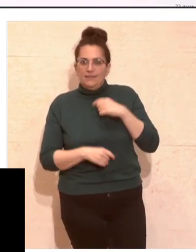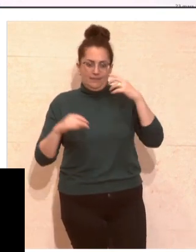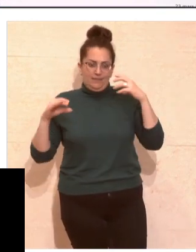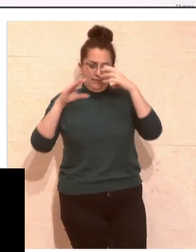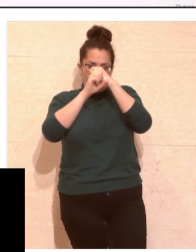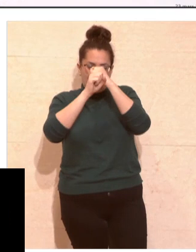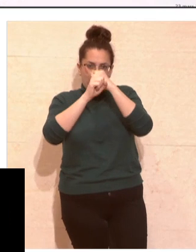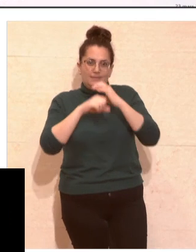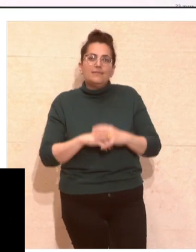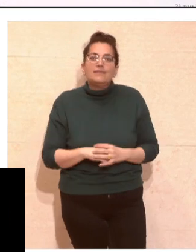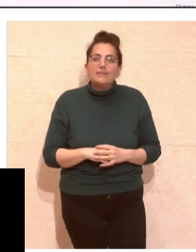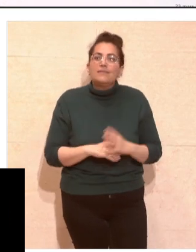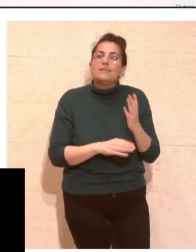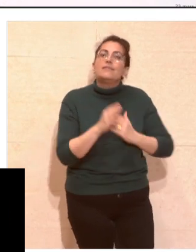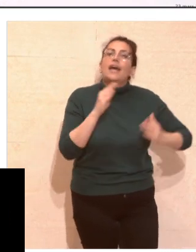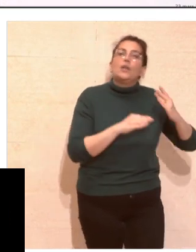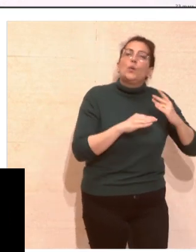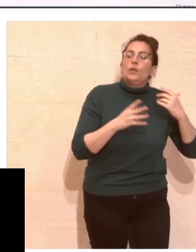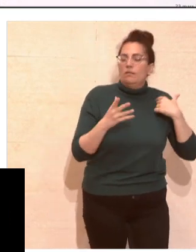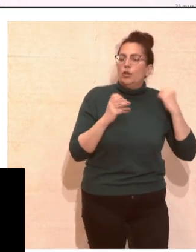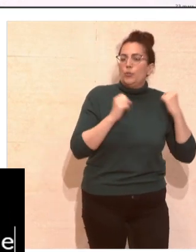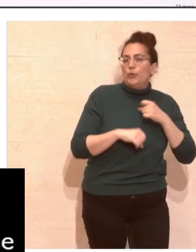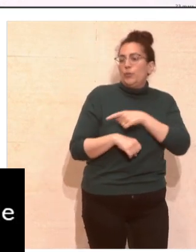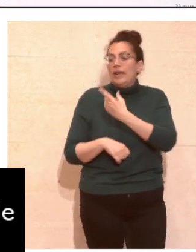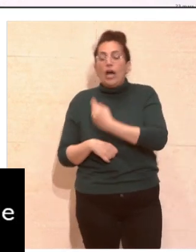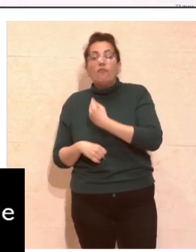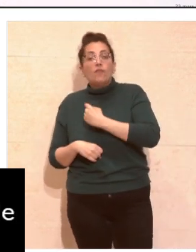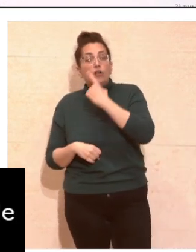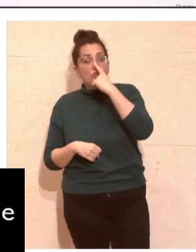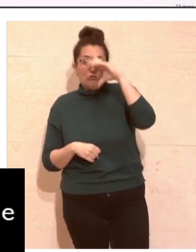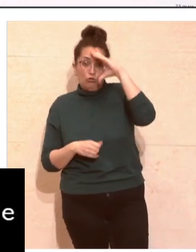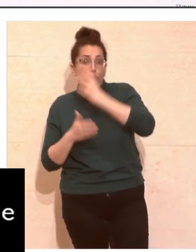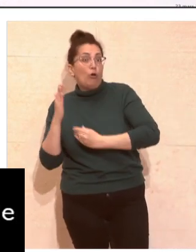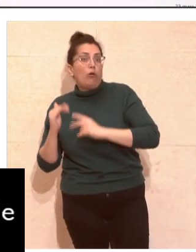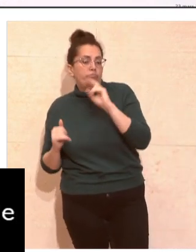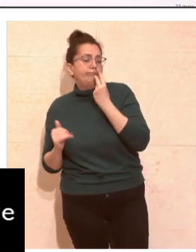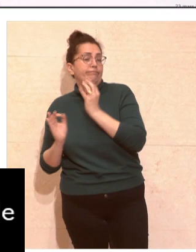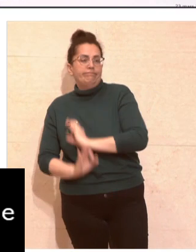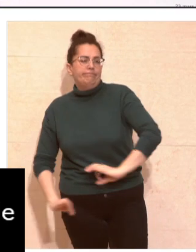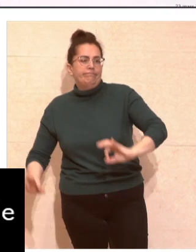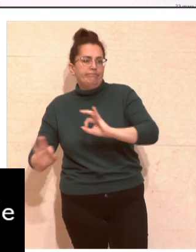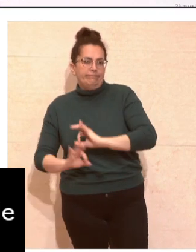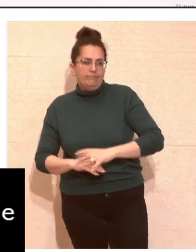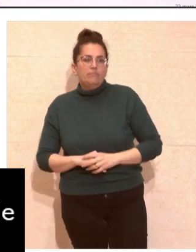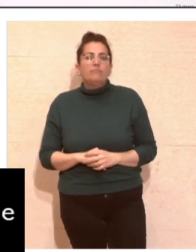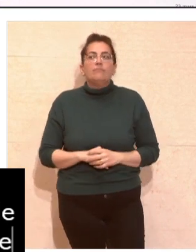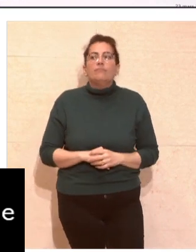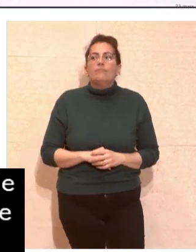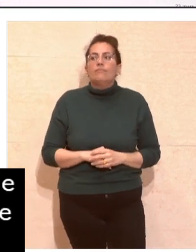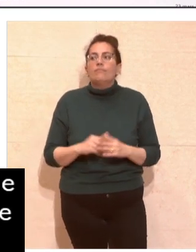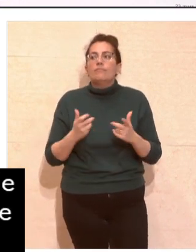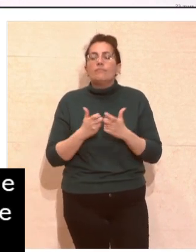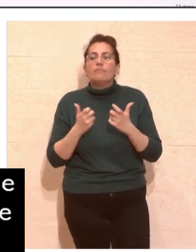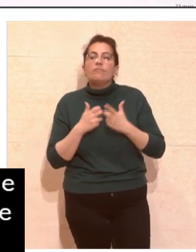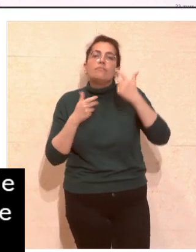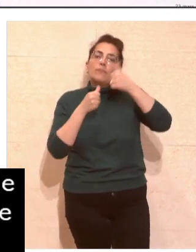souvent meilleure que celle des adultes et qui ne vont pas forcément se rendre compte qu'ils manquent de sommeil. Et donc on a le même genre de choses pour d'autres tâches comme la